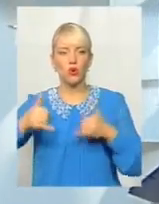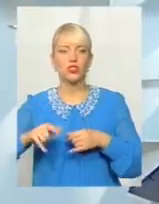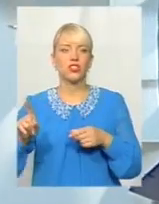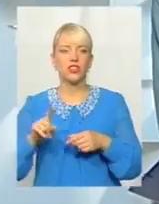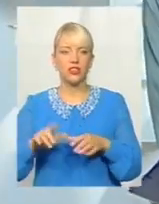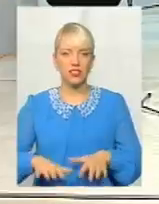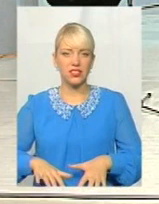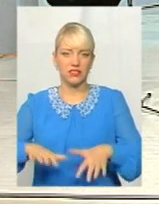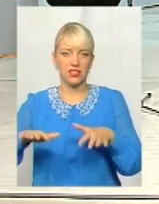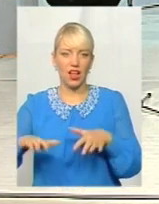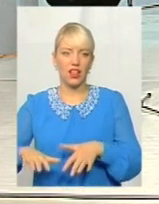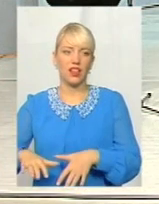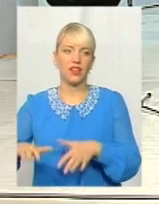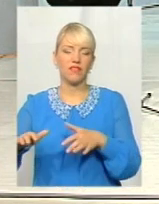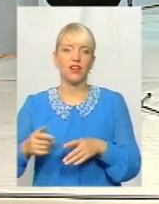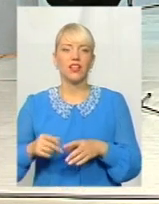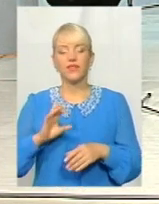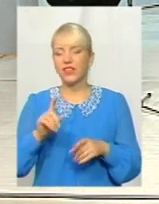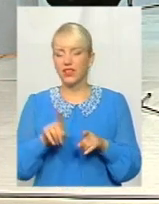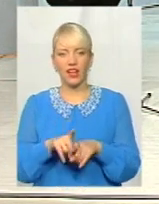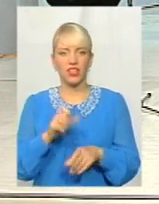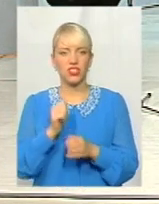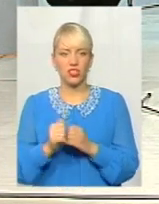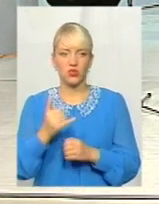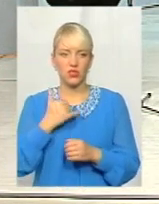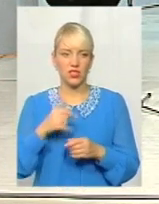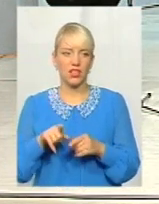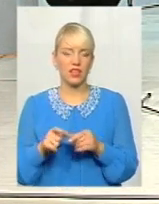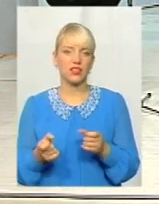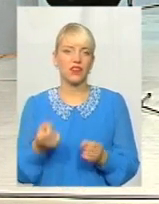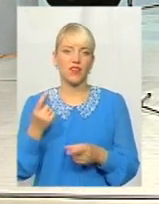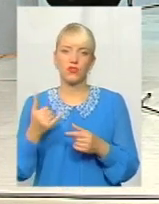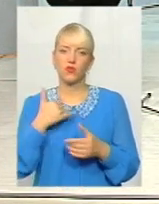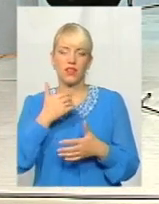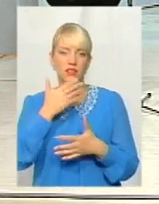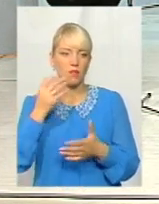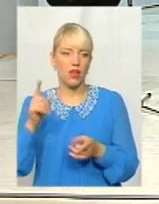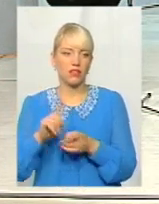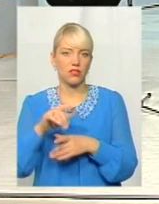каналізації і повиривав. Ну, не так часто так трапляється. У нас немає якихось тайфунів, у нас